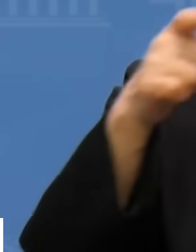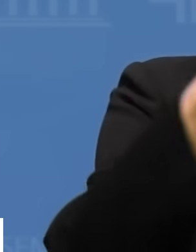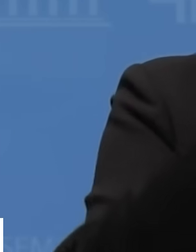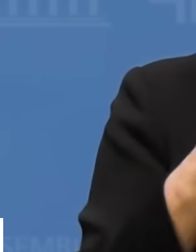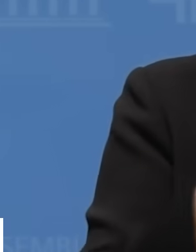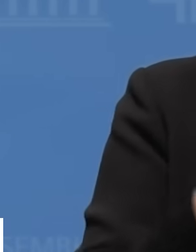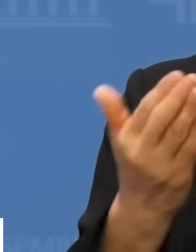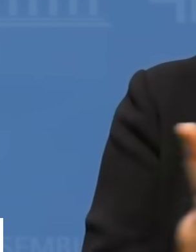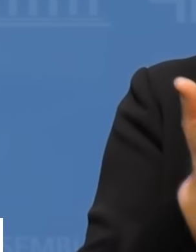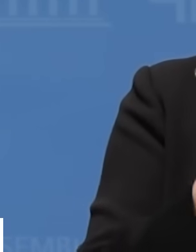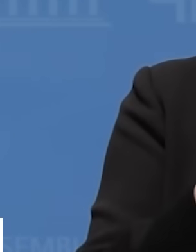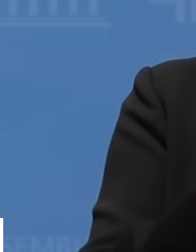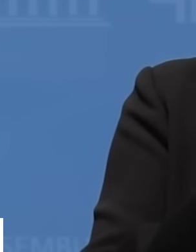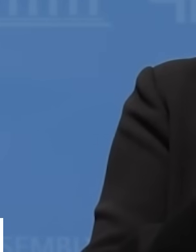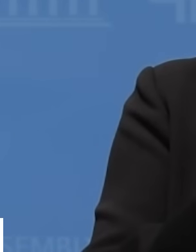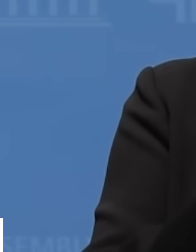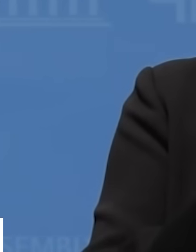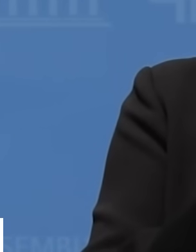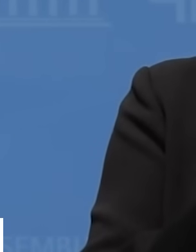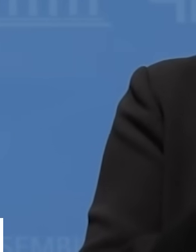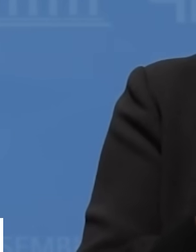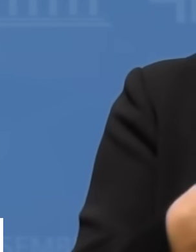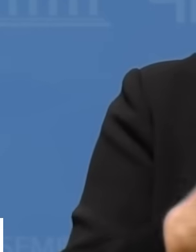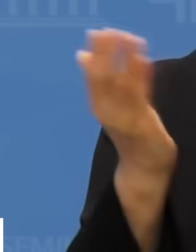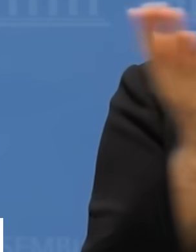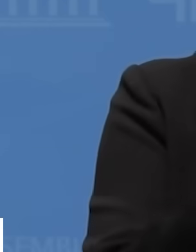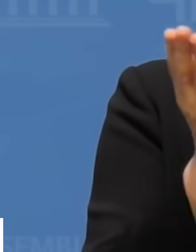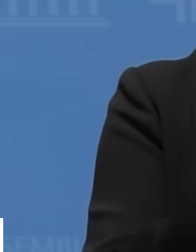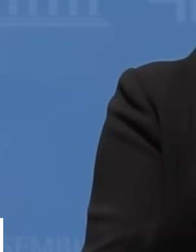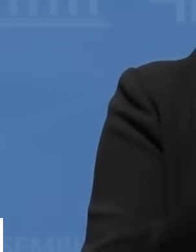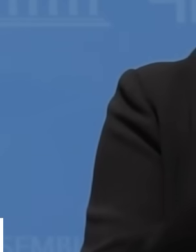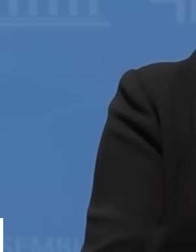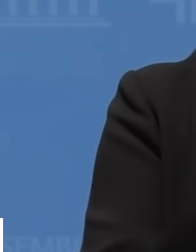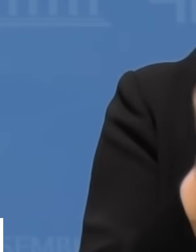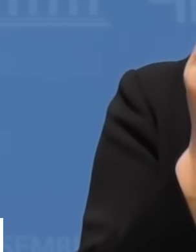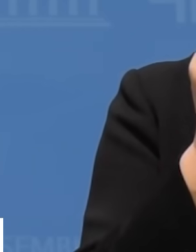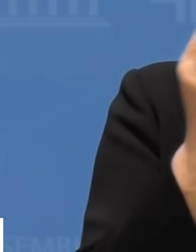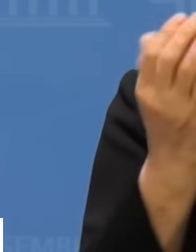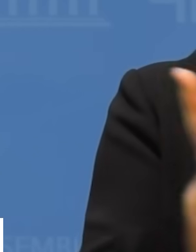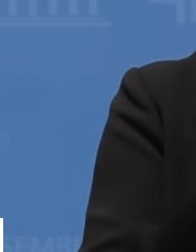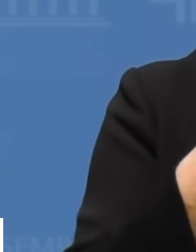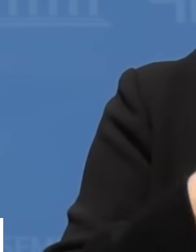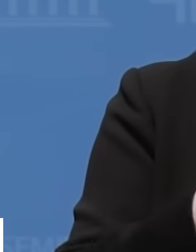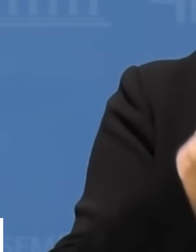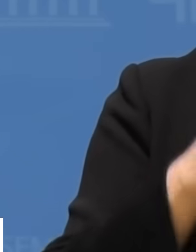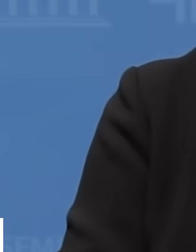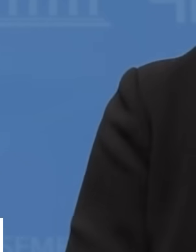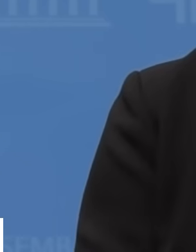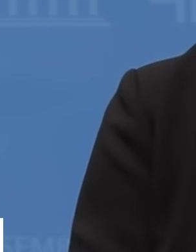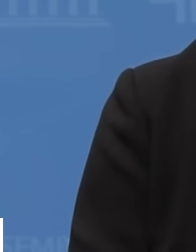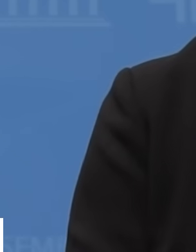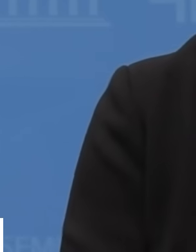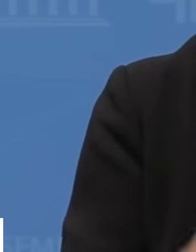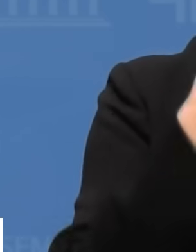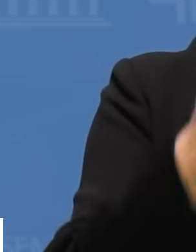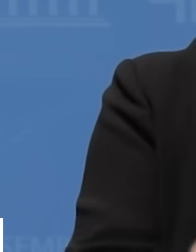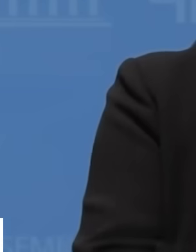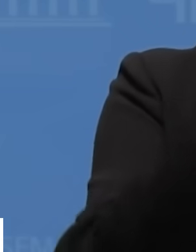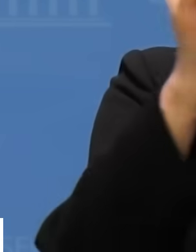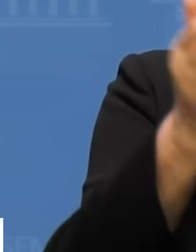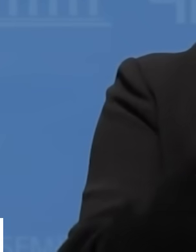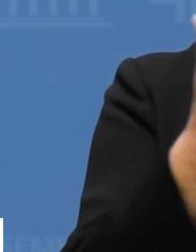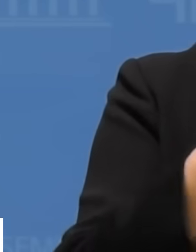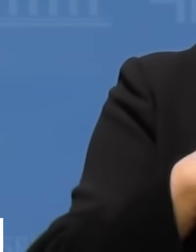또는 모아타운 개발 등 맞춤형 개발을 추진하겠습니다. 오세훈 시장이